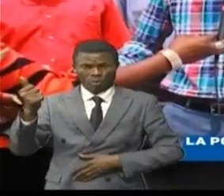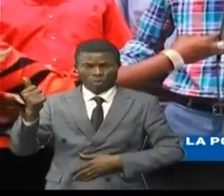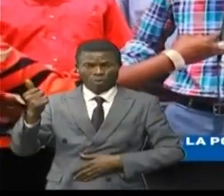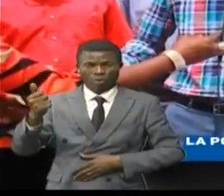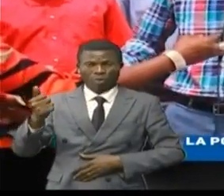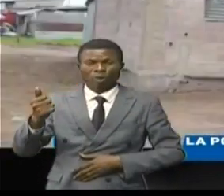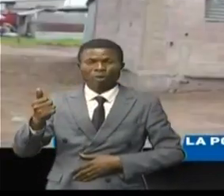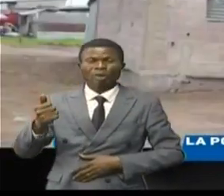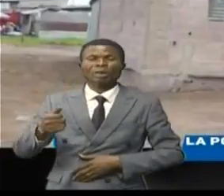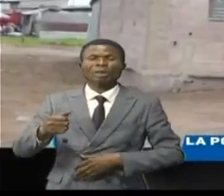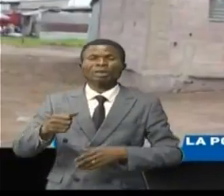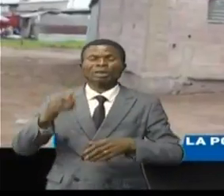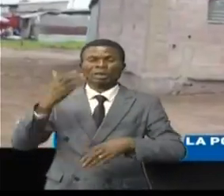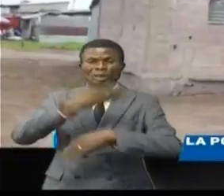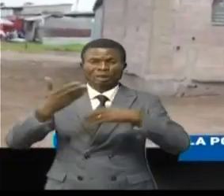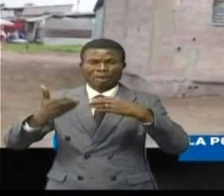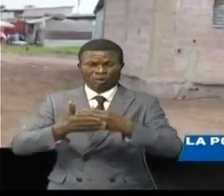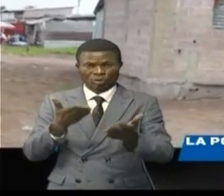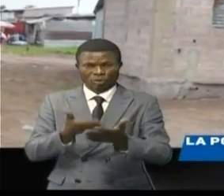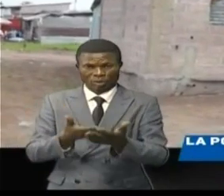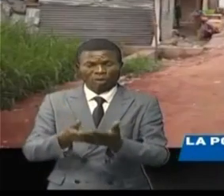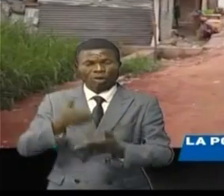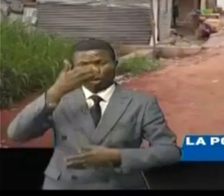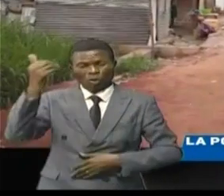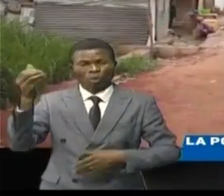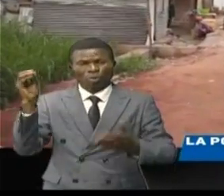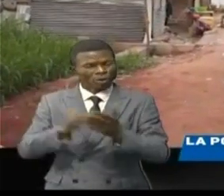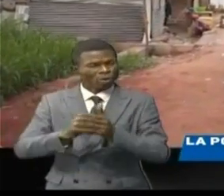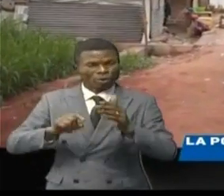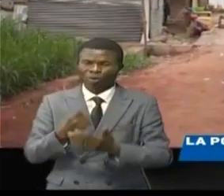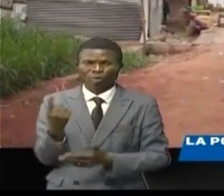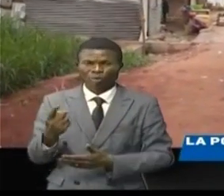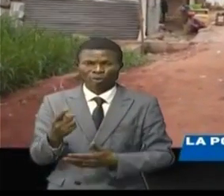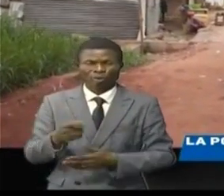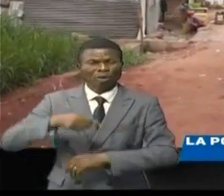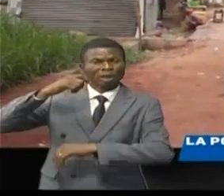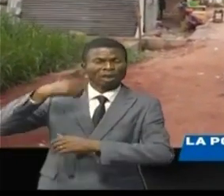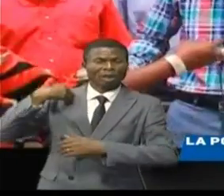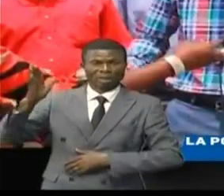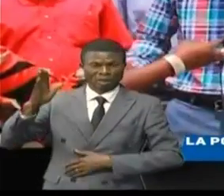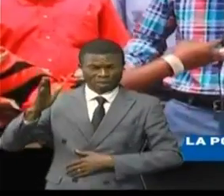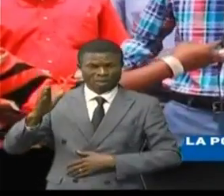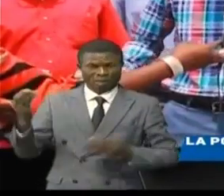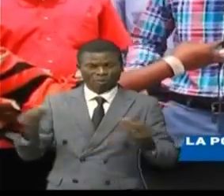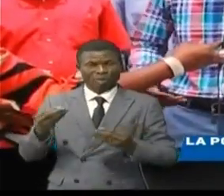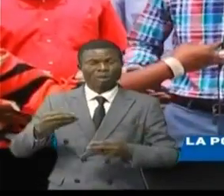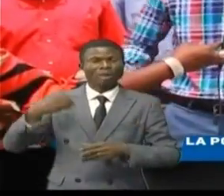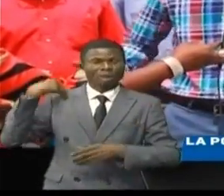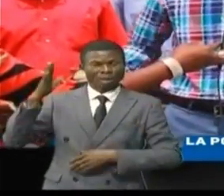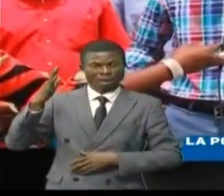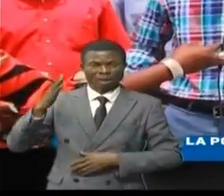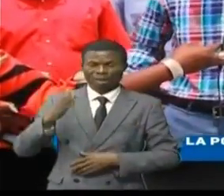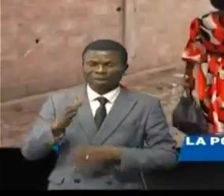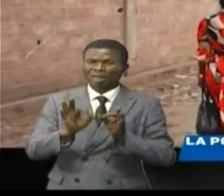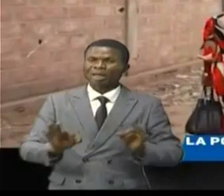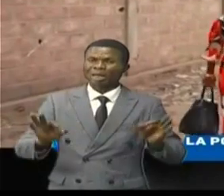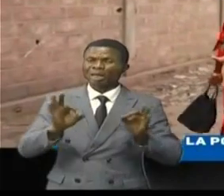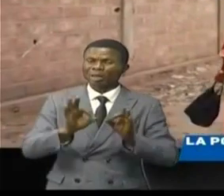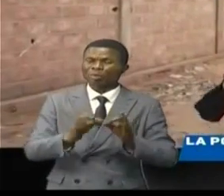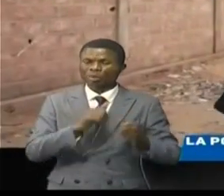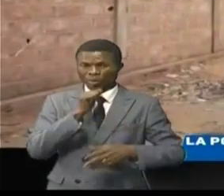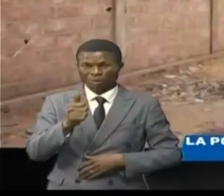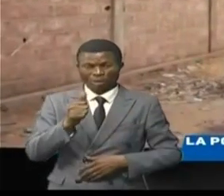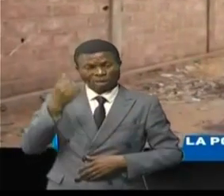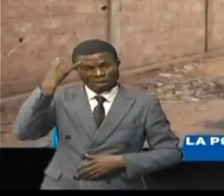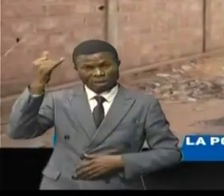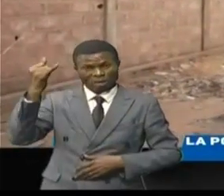arrêts du Conseil d'État, il ignore catégoriquement la justice. Pour eux, la justice n'a pas sa juste valeur et sous